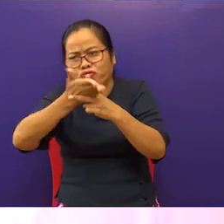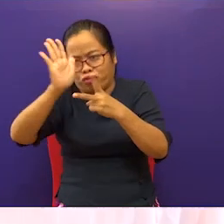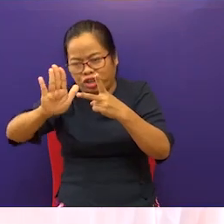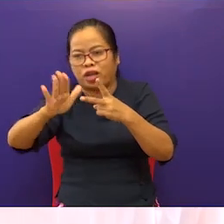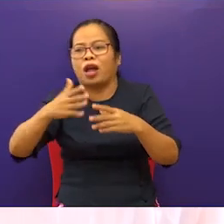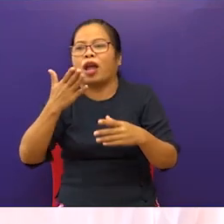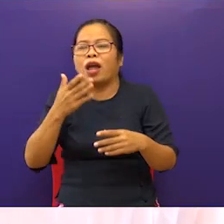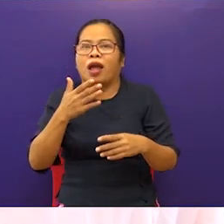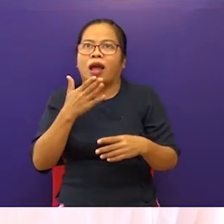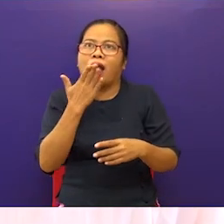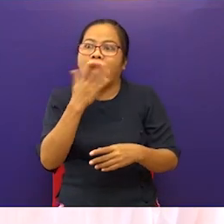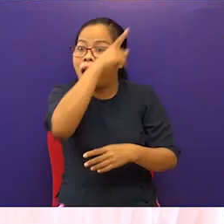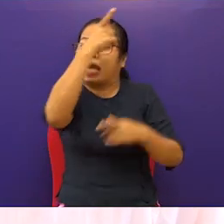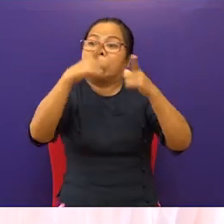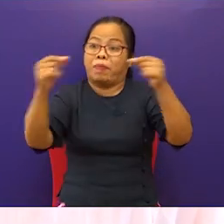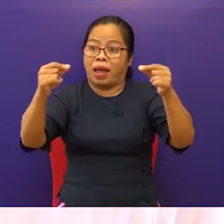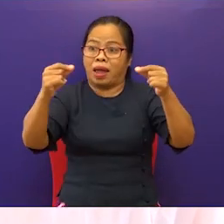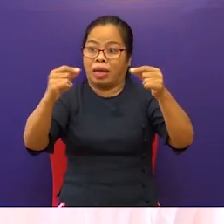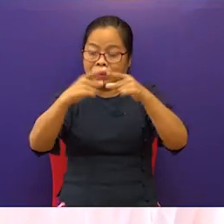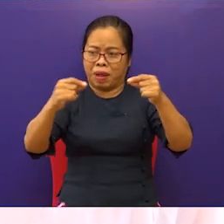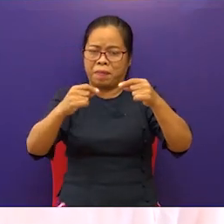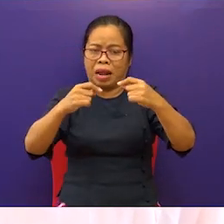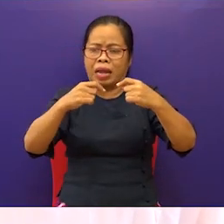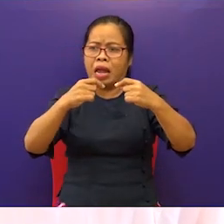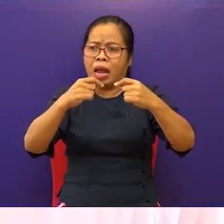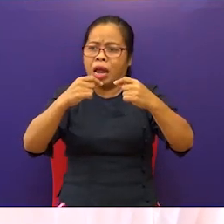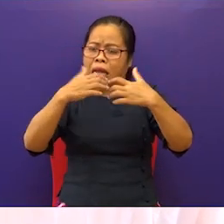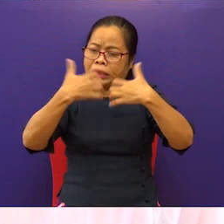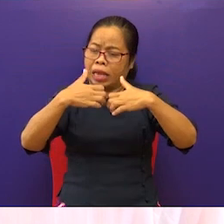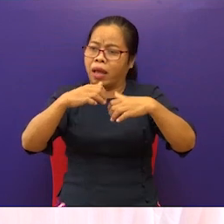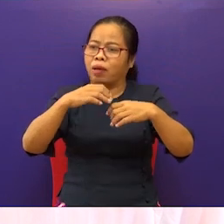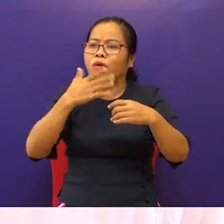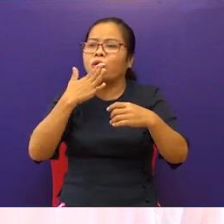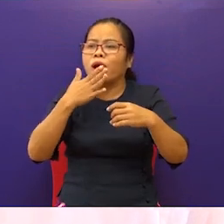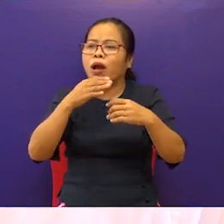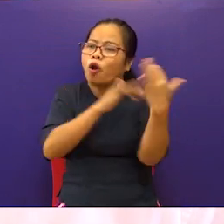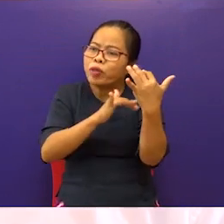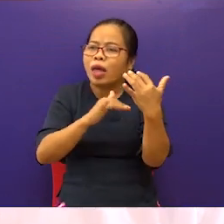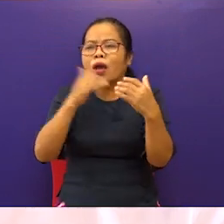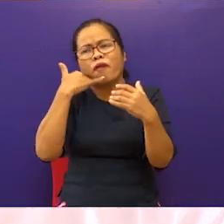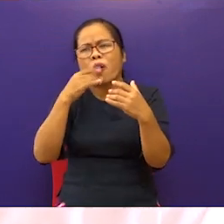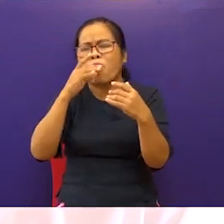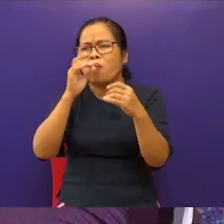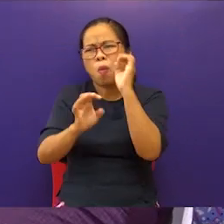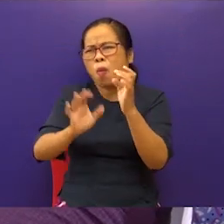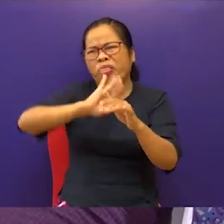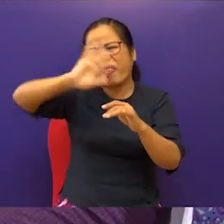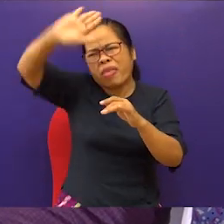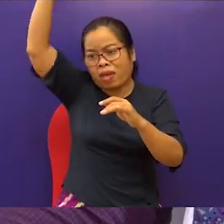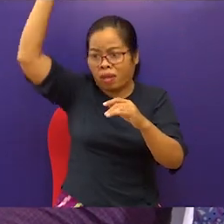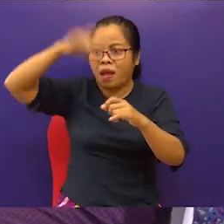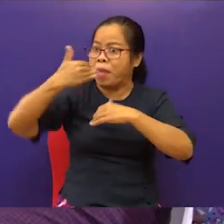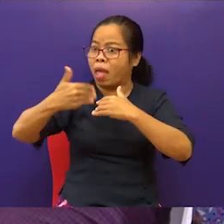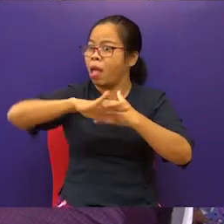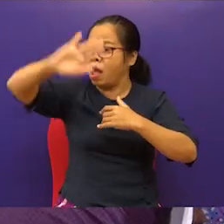ပြီးရောင်းခွင့်ဟိုနေရာရှိတယ်ဆိုတော့ကျွန်တော်တို့တော့ကတော့ဟိုအမှတ်ခံချက်တစ်ခုအနေနဲ့ကျွန်တော်တော့ယုံနေဗျာ ဟုတ်ကဲ့ဟုတ်ကဲ့ဟုတ်ကဲ့ဟိုနောက်မှာ